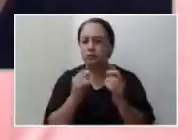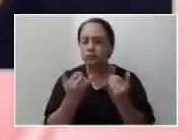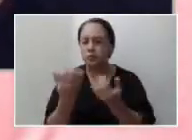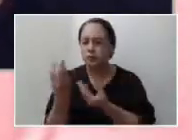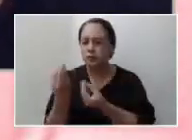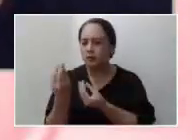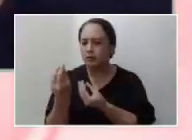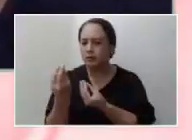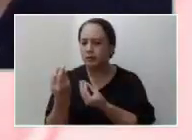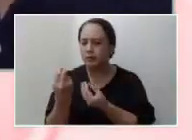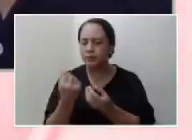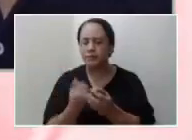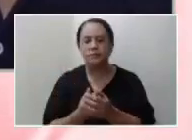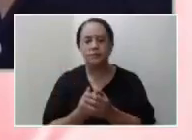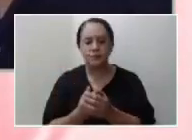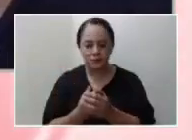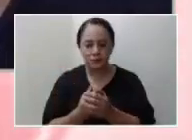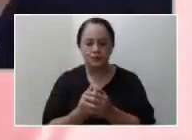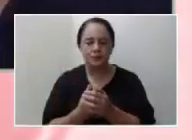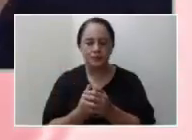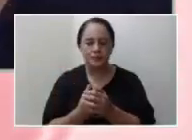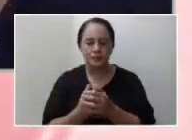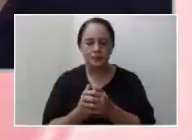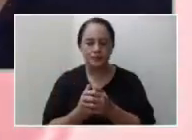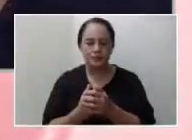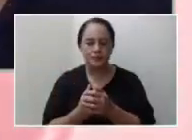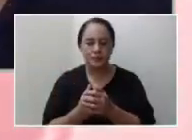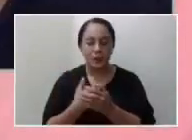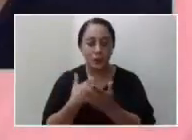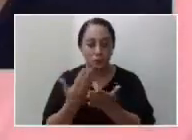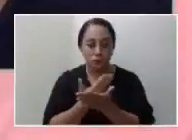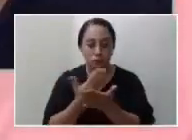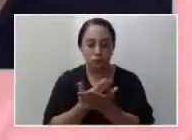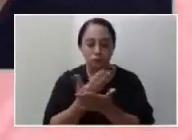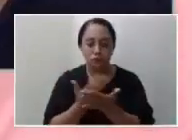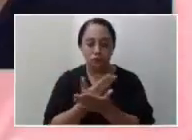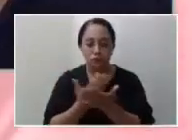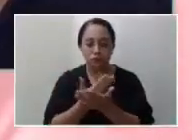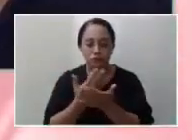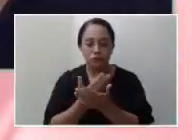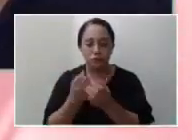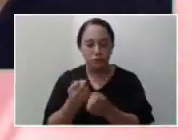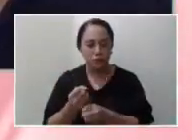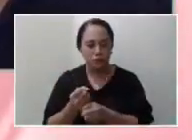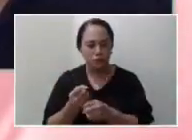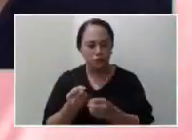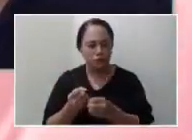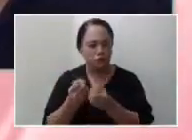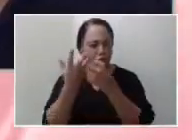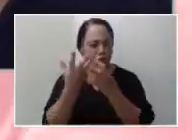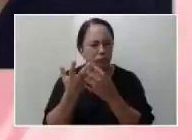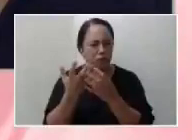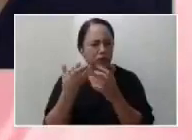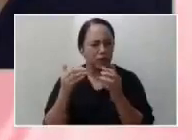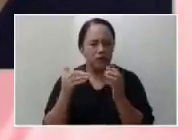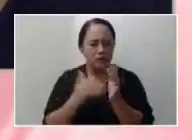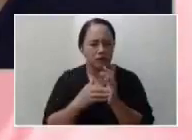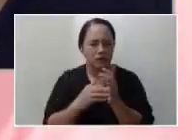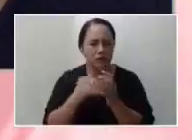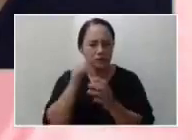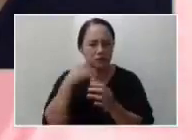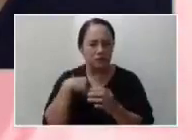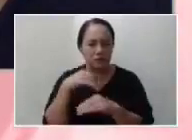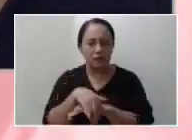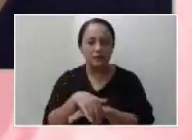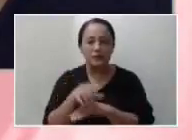na piniplay natin ngayon, ito ko po ay kuha ng camera ng PHIVOLCS mismo, ng inyong gadget dyan. Gaano ho